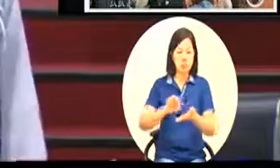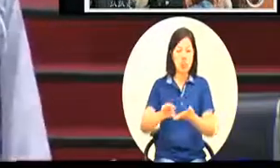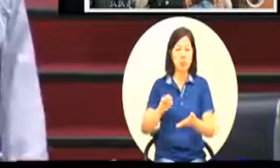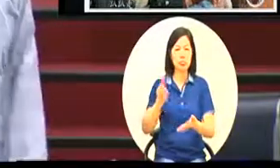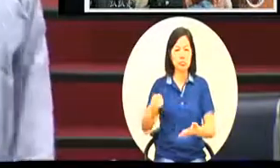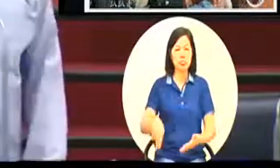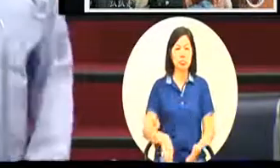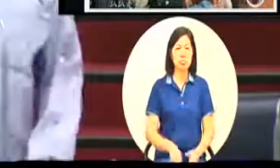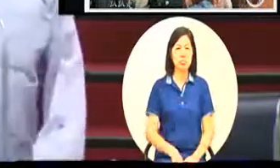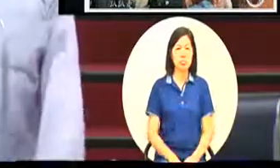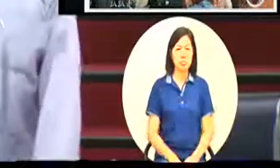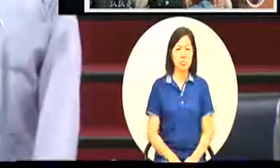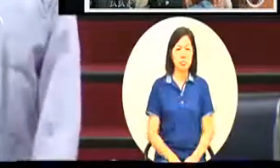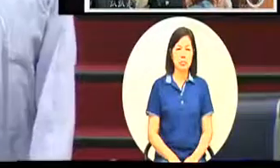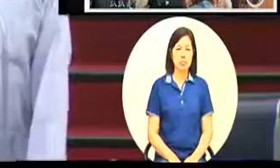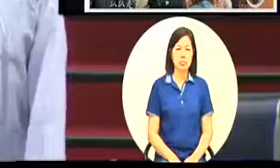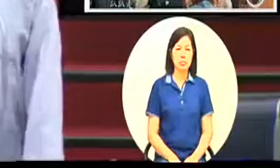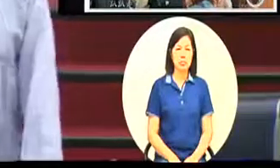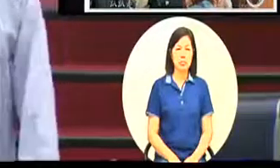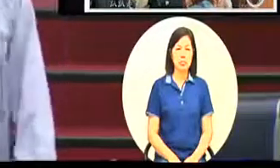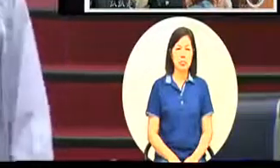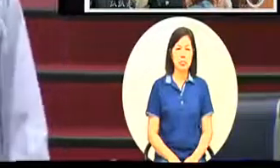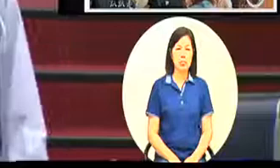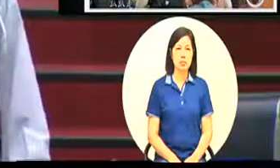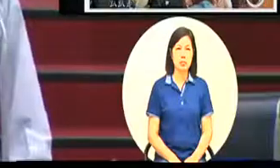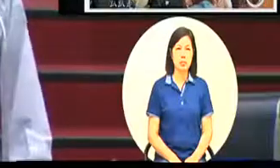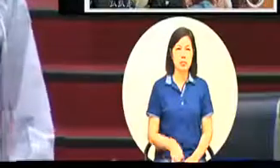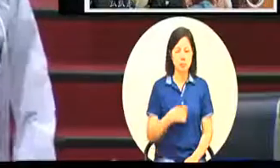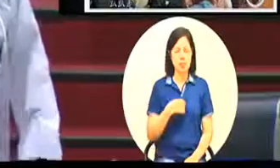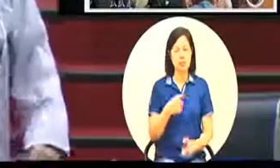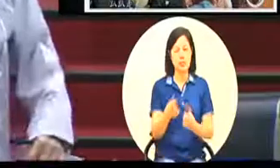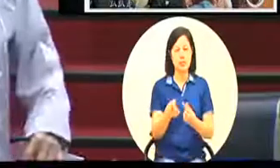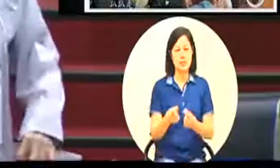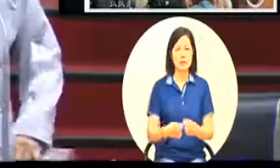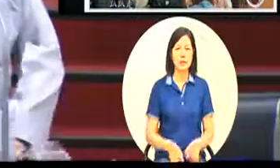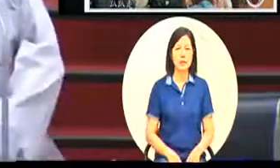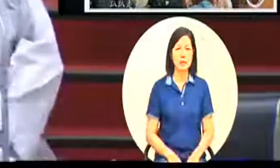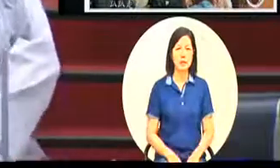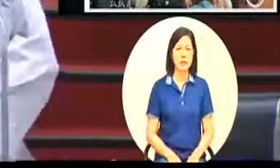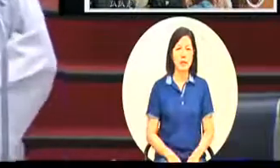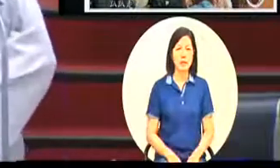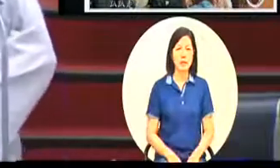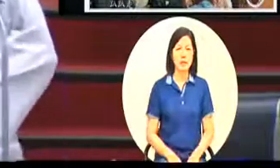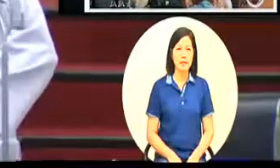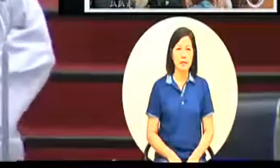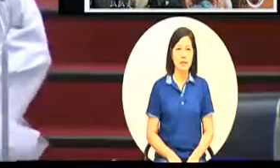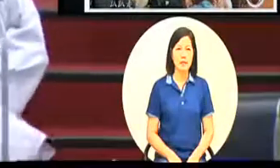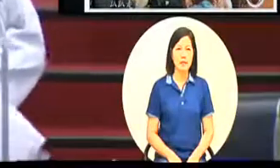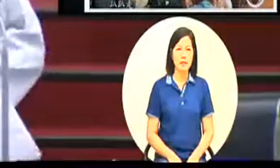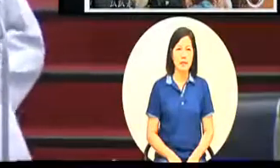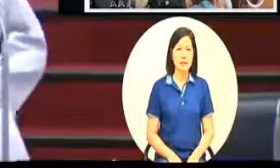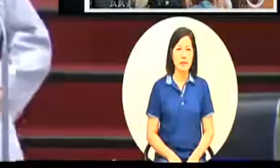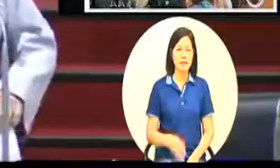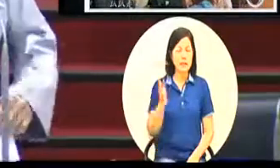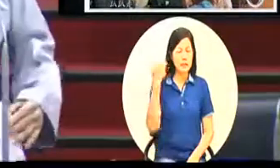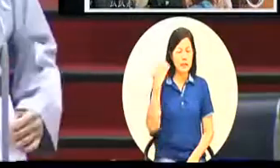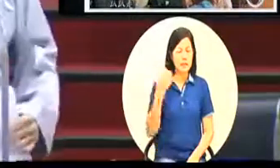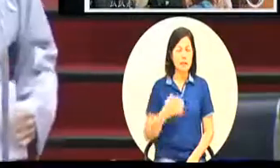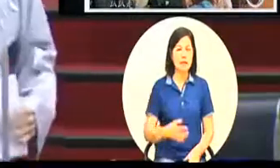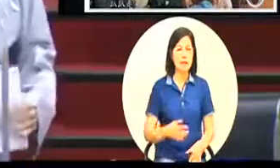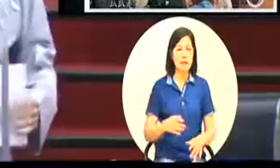讲好听话啦。我这有那是感官带眼过的人啊。当时啊，毕总